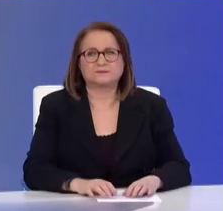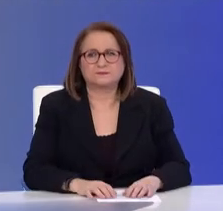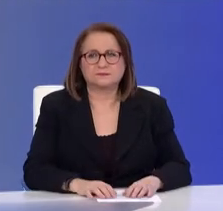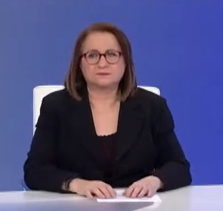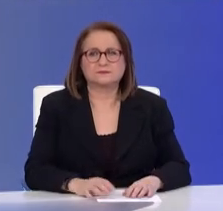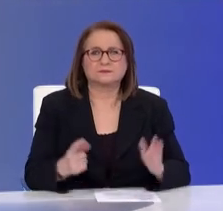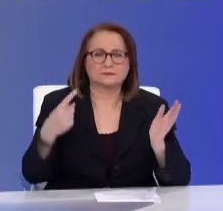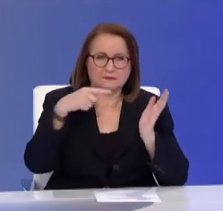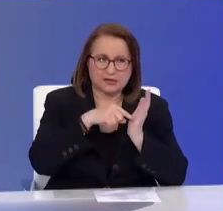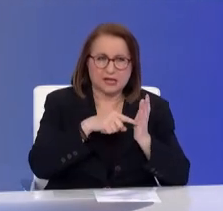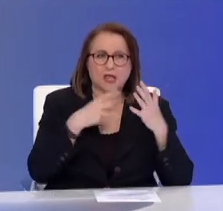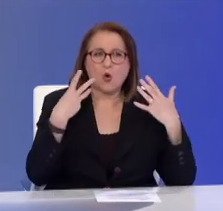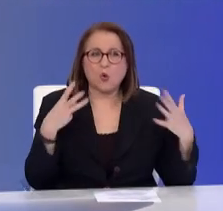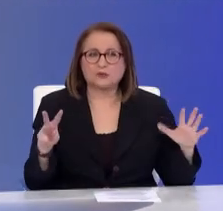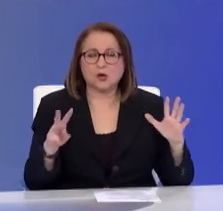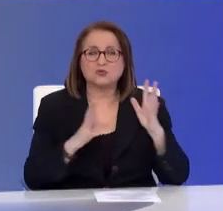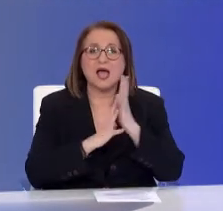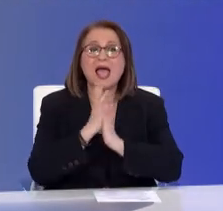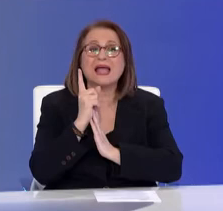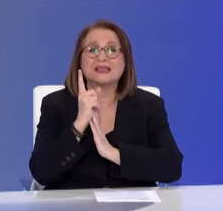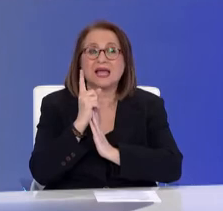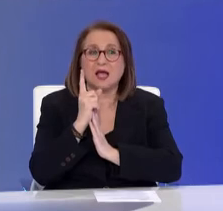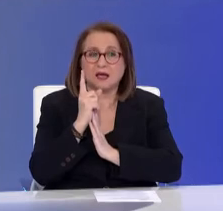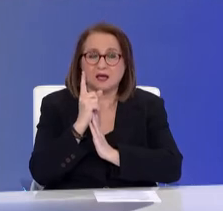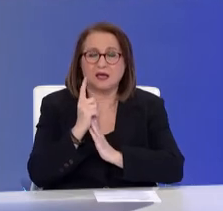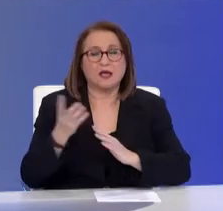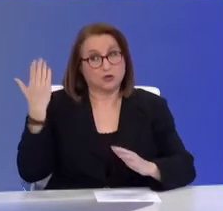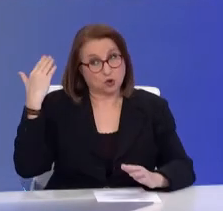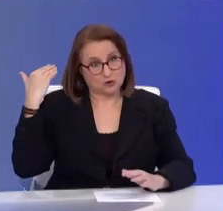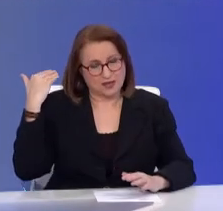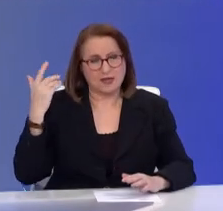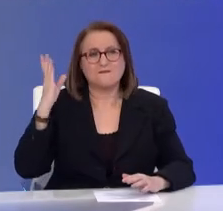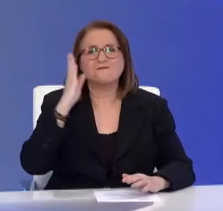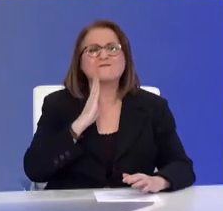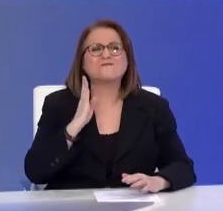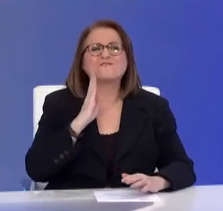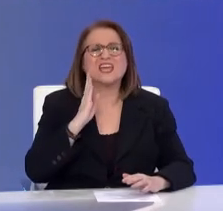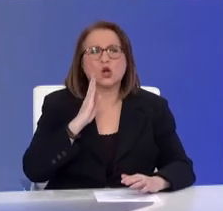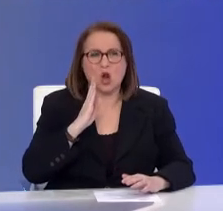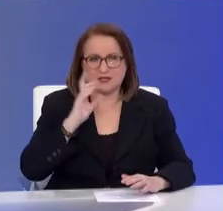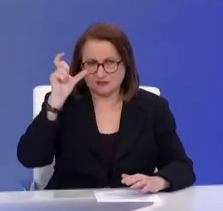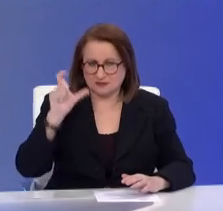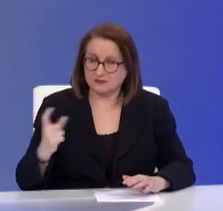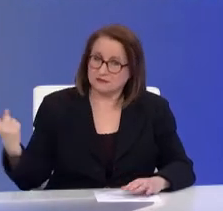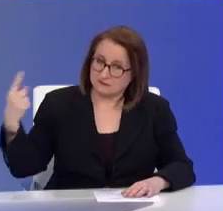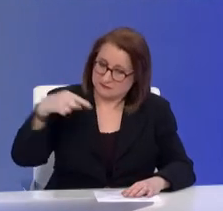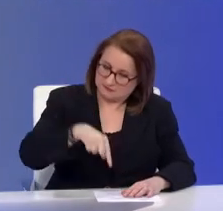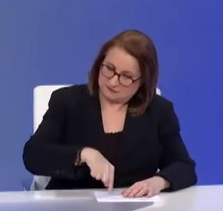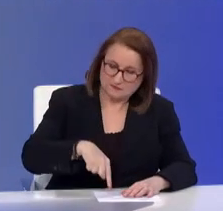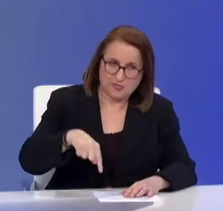το 1811, ο Βίρονας έγραψε ένα